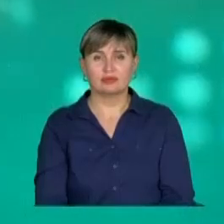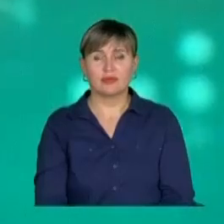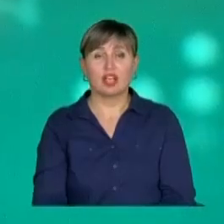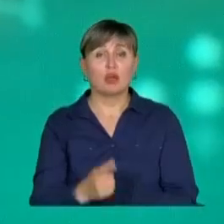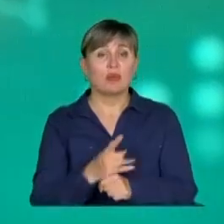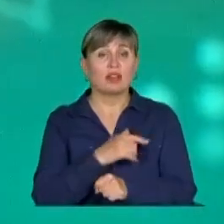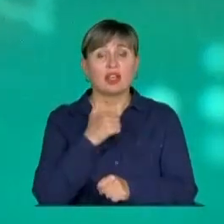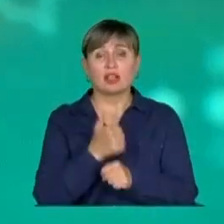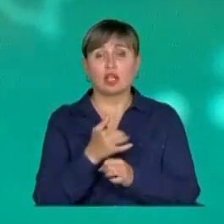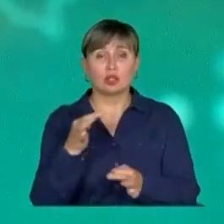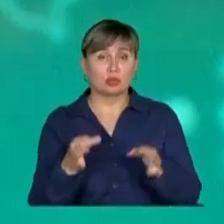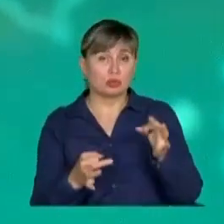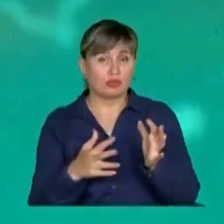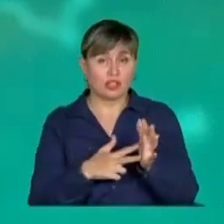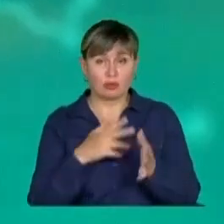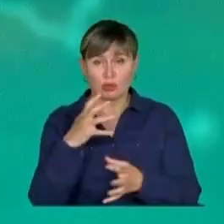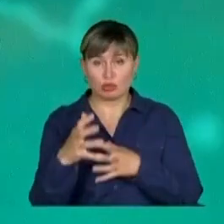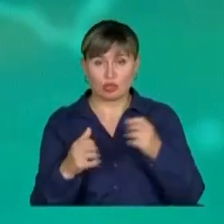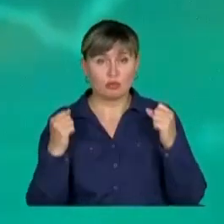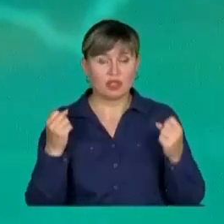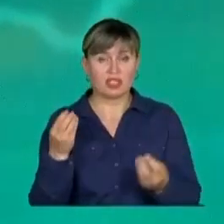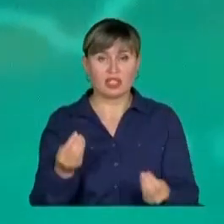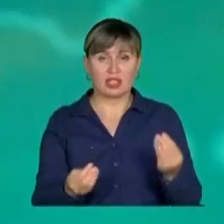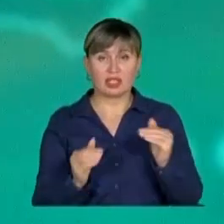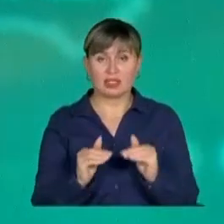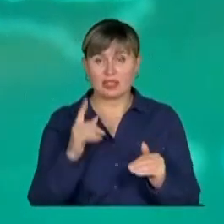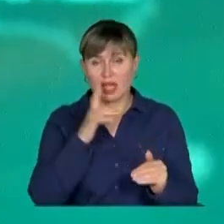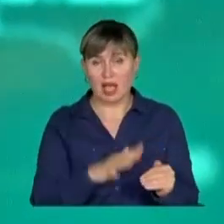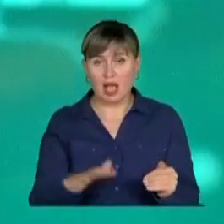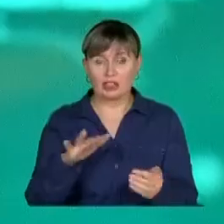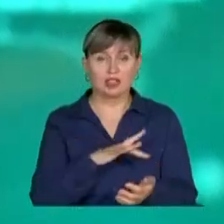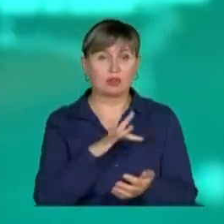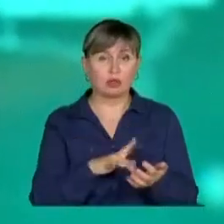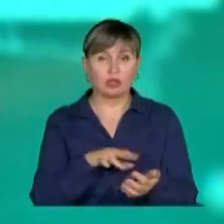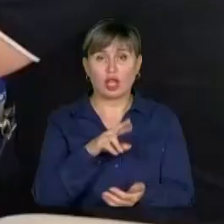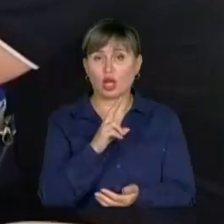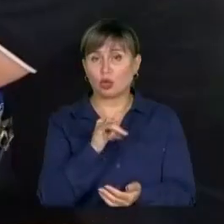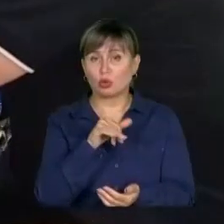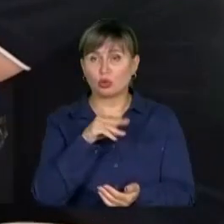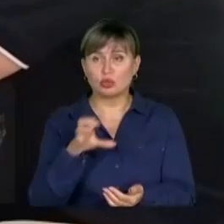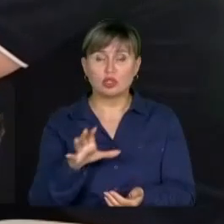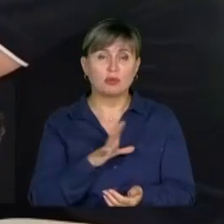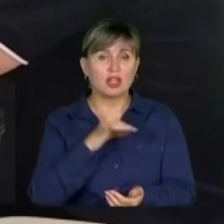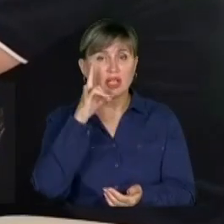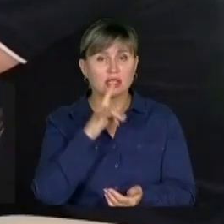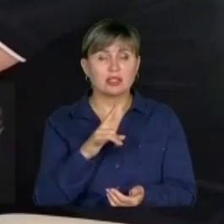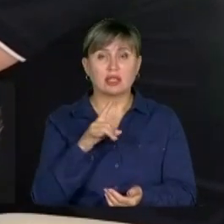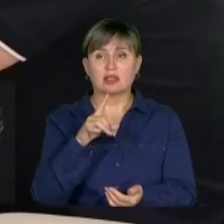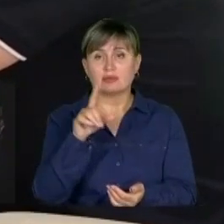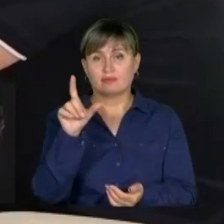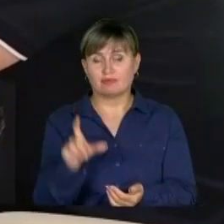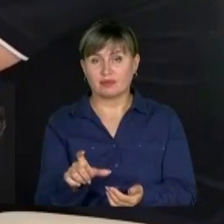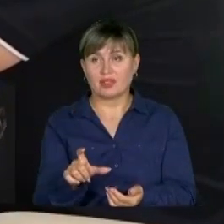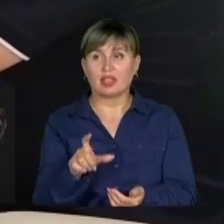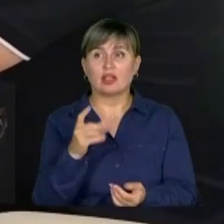Впервые главным судьей 8-х международных спортивных игр «Дети Азии» в городе Якутск стал казахстанец Мерей Акшалов. Он был